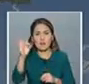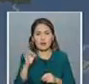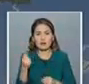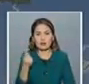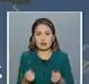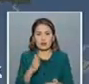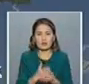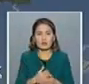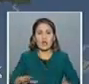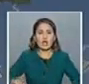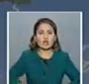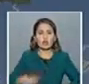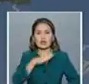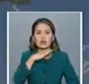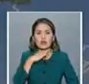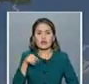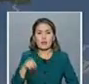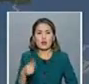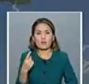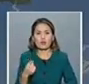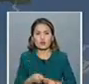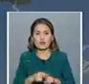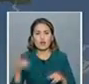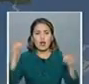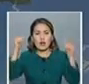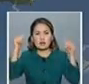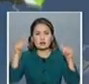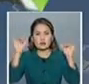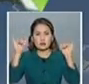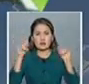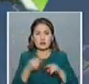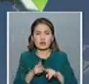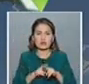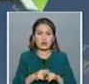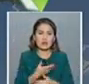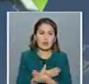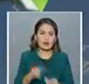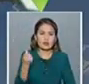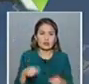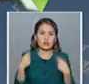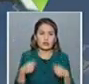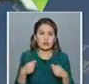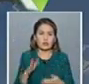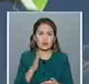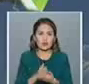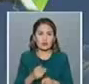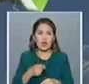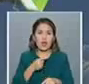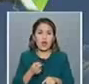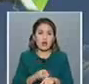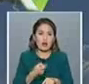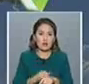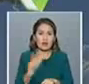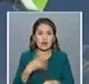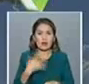арзан. Жылқы еті келісіне 1100 теңге болса, сиыр еті 900, қой еті 1000, құс еті 390 теңгеден сатылды. Ал